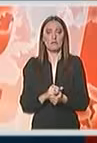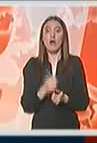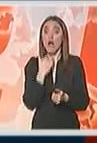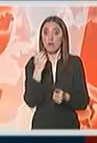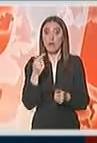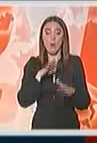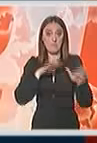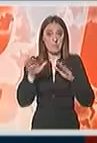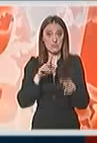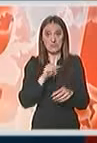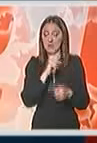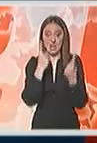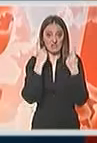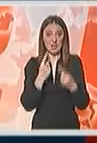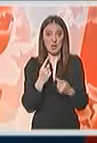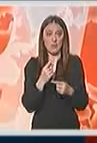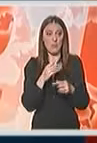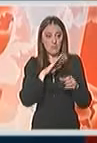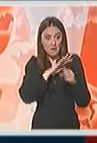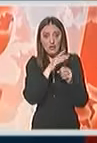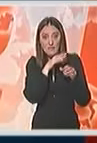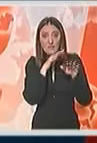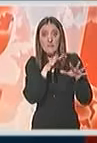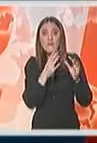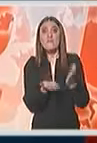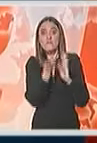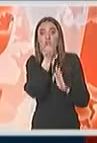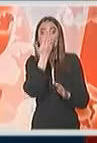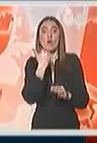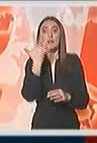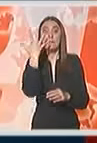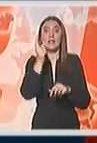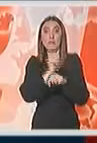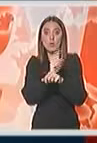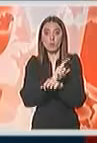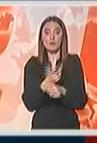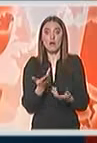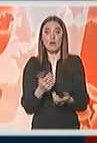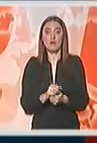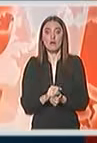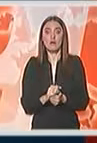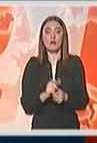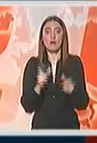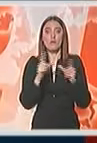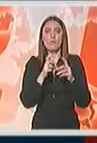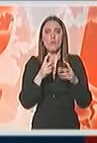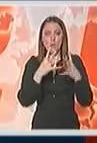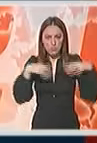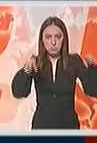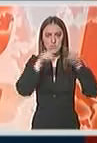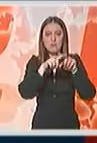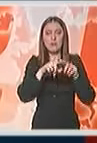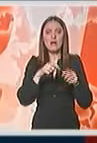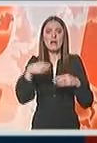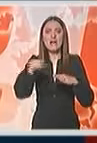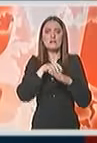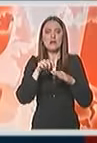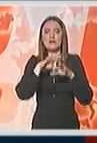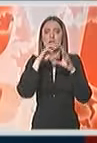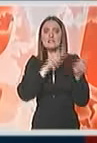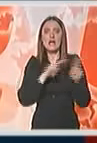Ako ministar nije stalo da nam govori više od 5 minuta u objedinjenoj raspravi o zakonu o zabrani pušenja